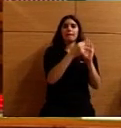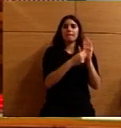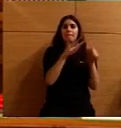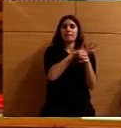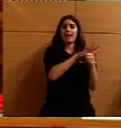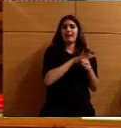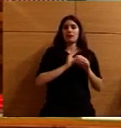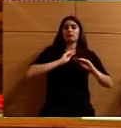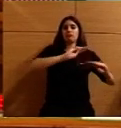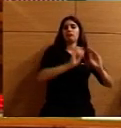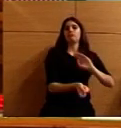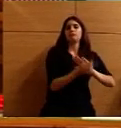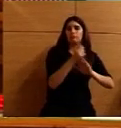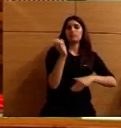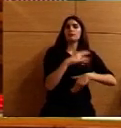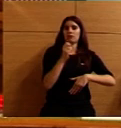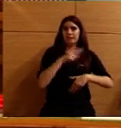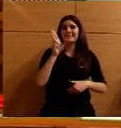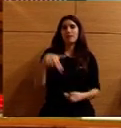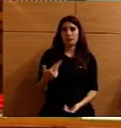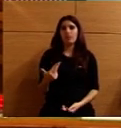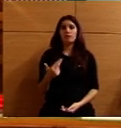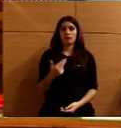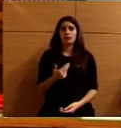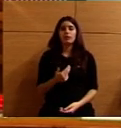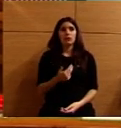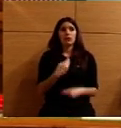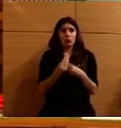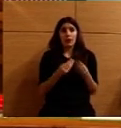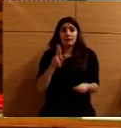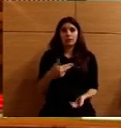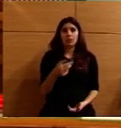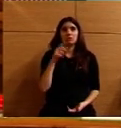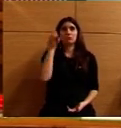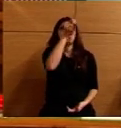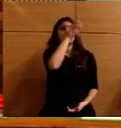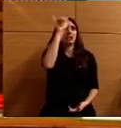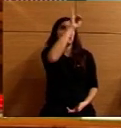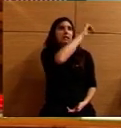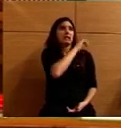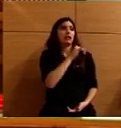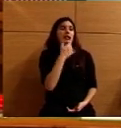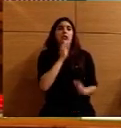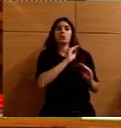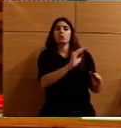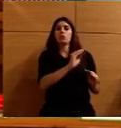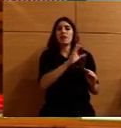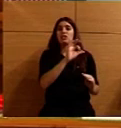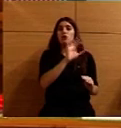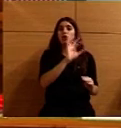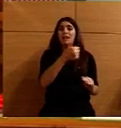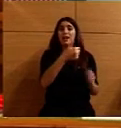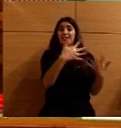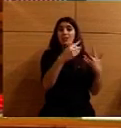destina cada partida de dins del fons de contingència i està basada en 10 punts, la de la Diputació de Sòria,